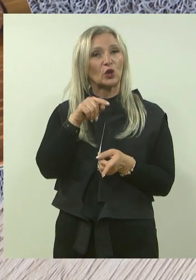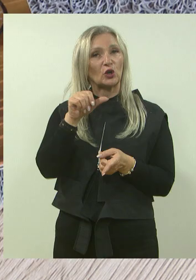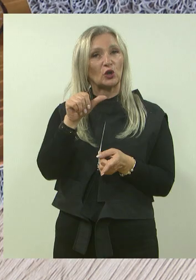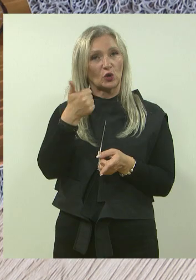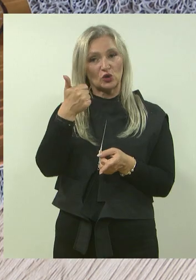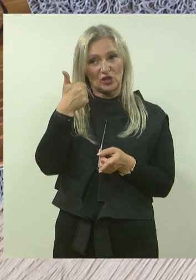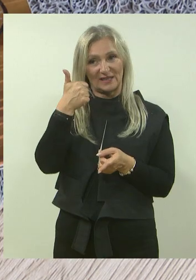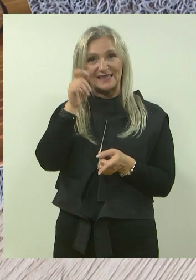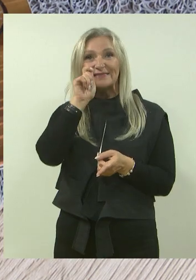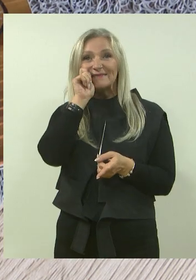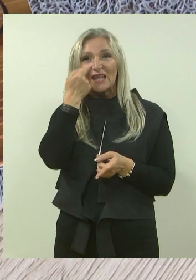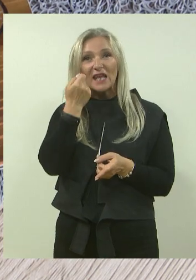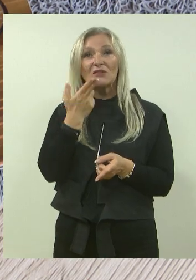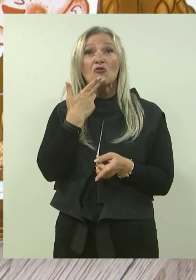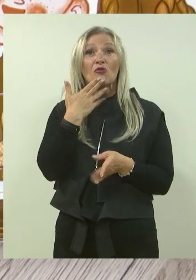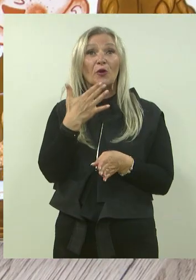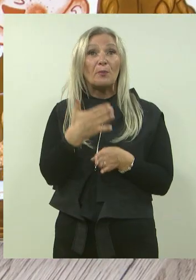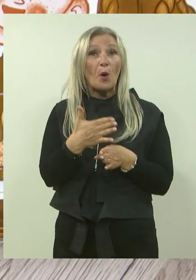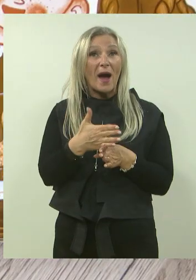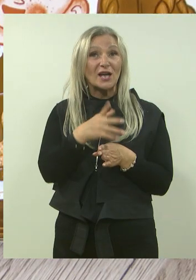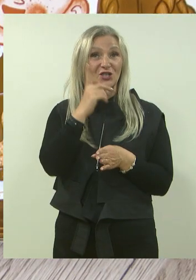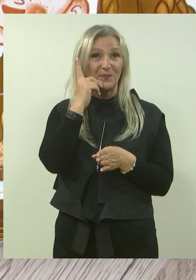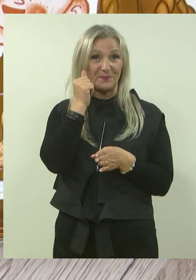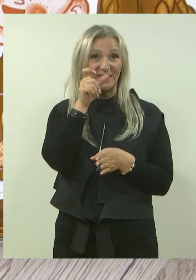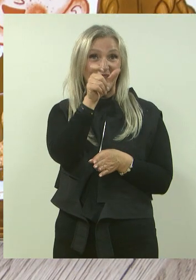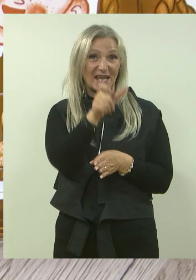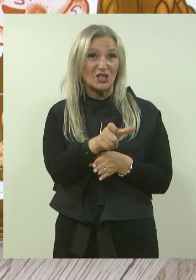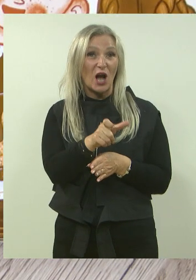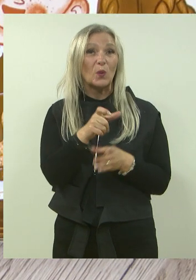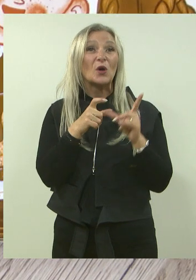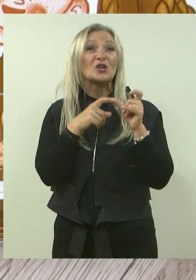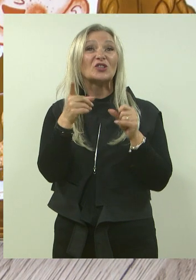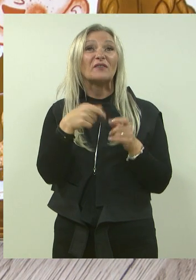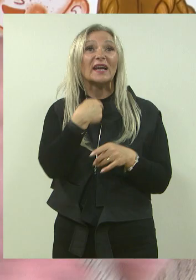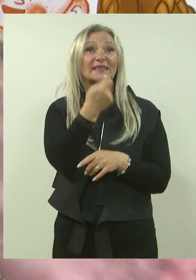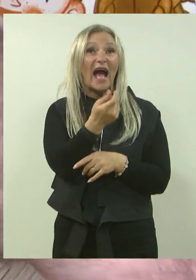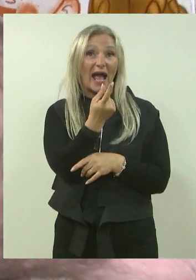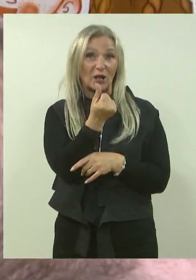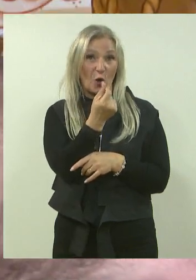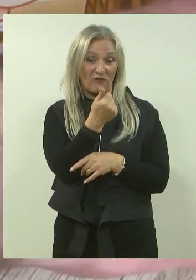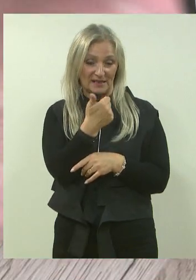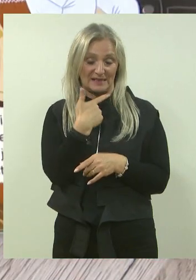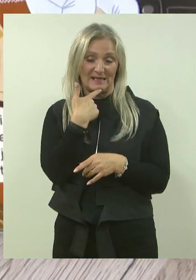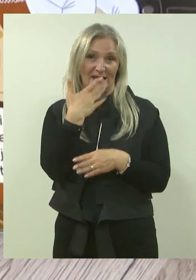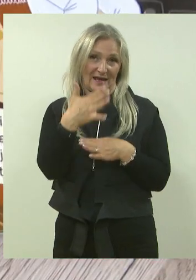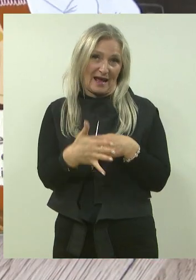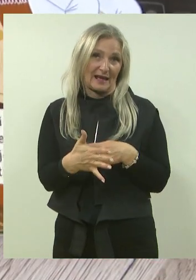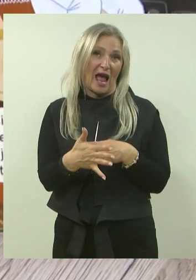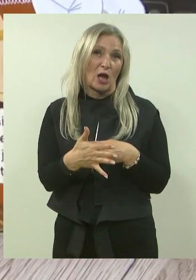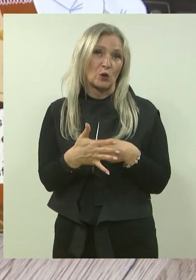dio ove priče, koji pomaže Štefeku, zapravo daje novce za taj bicikl i na kraju ipak